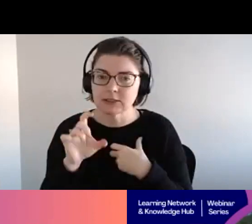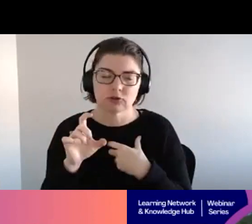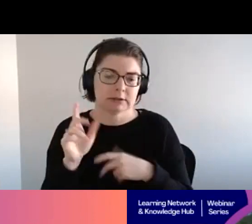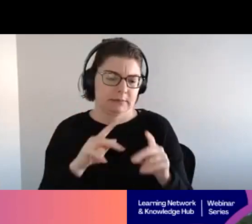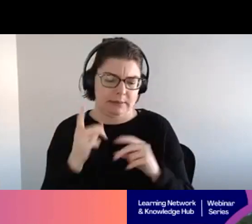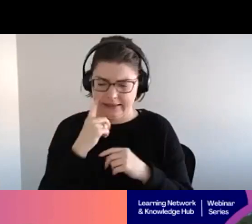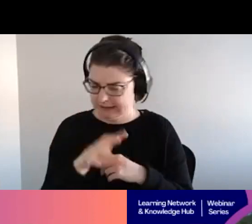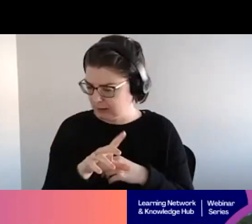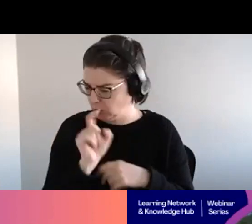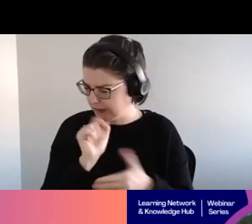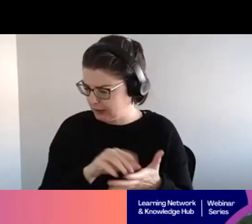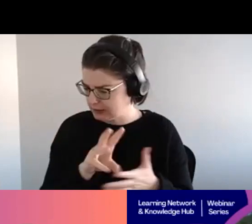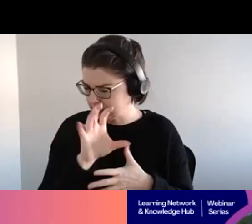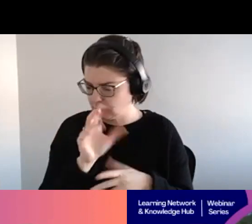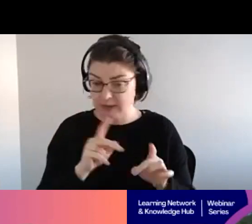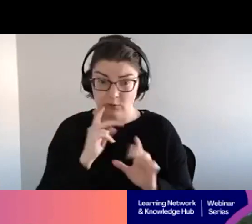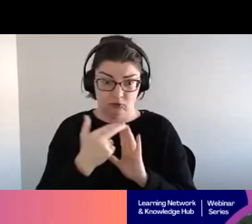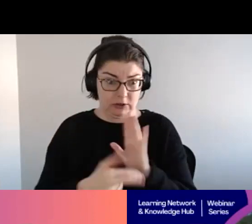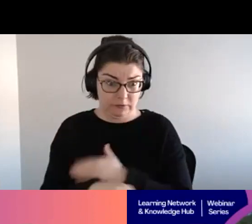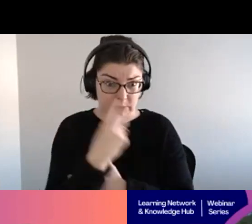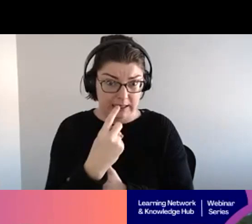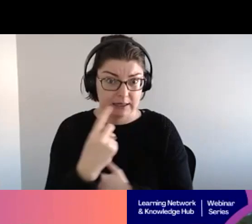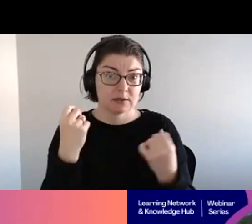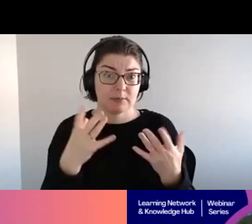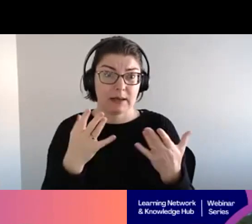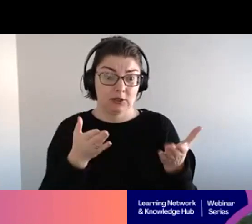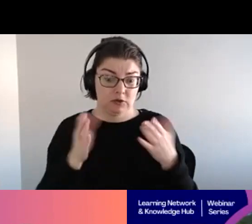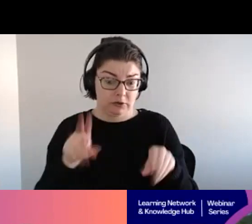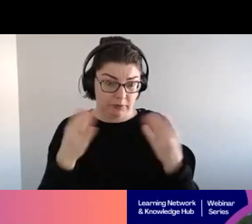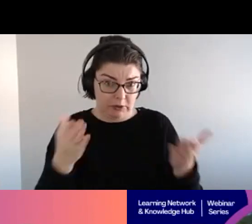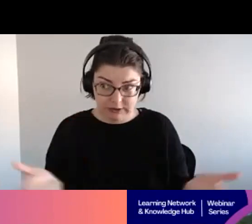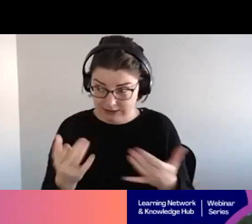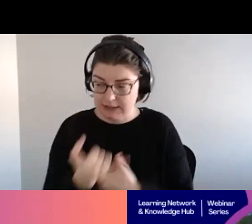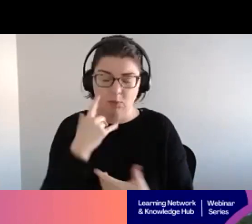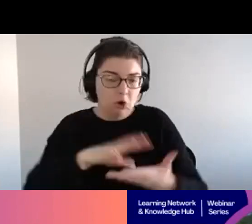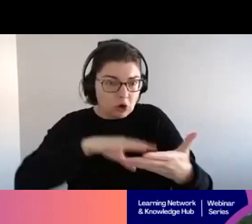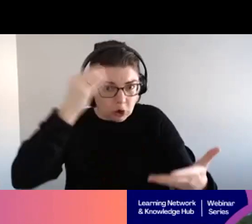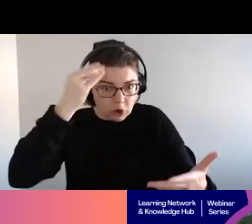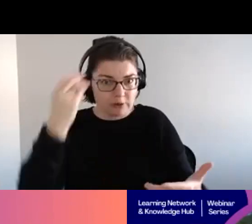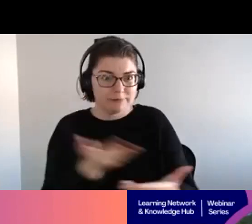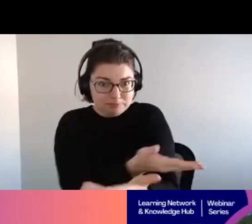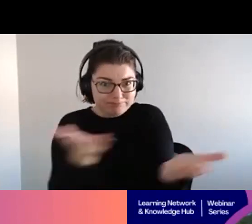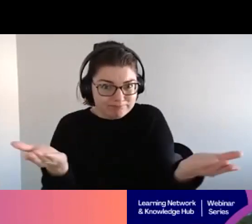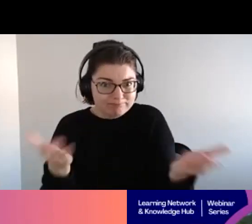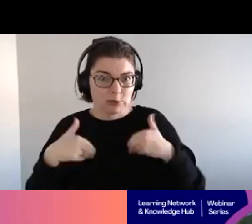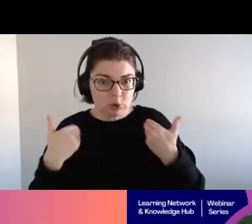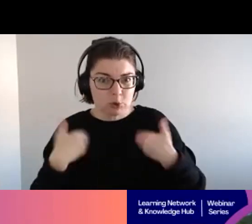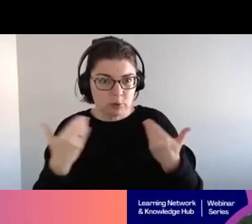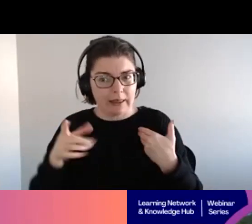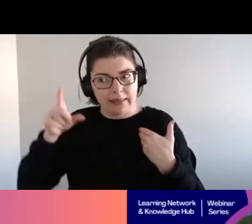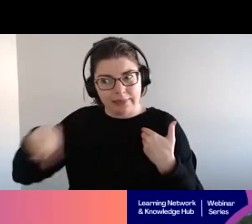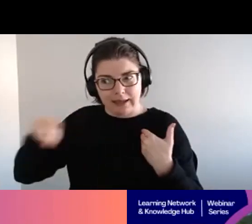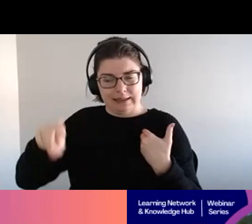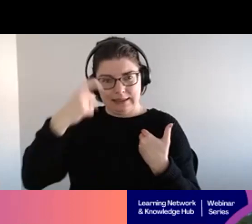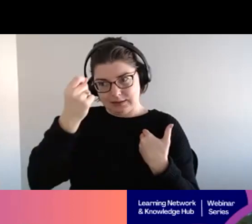centaines 1600 personnes qui se sont inscrites ici donc donc il a eu certainement beaucoup de fournisseurs